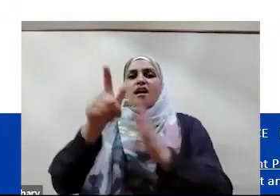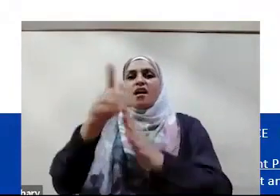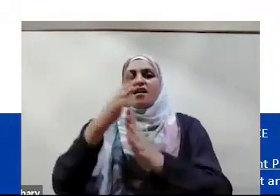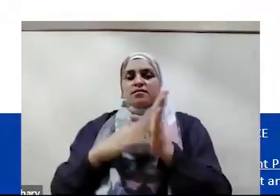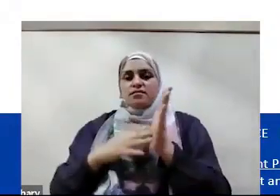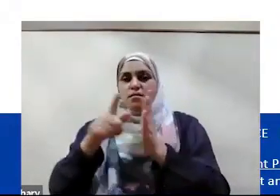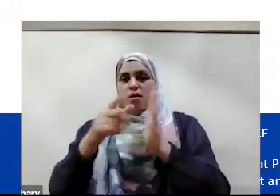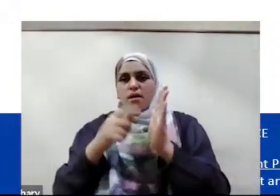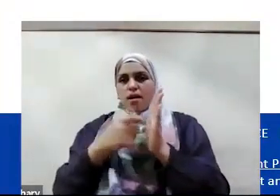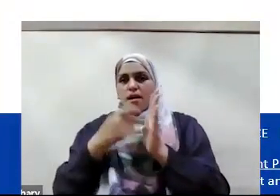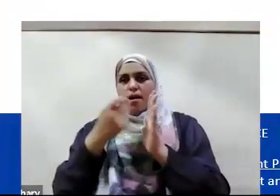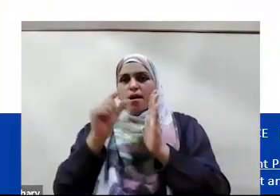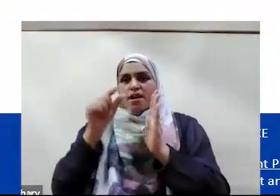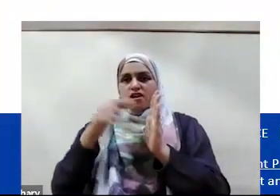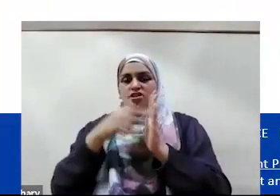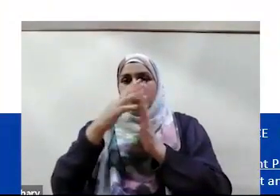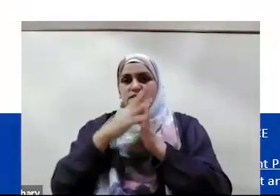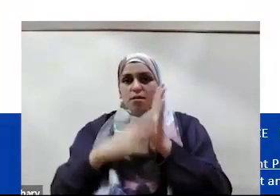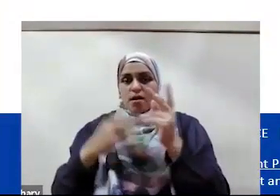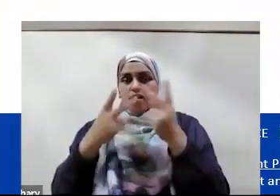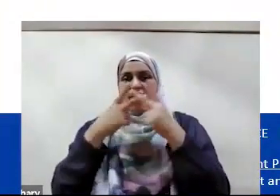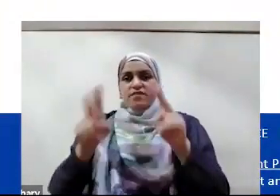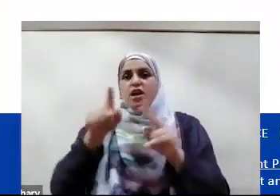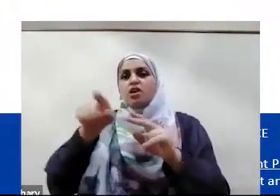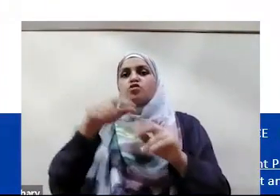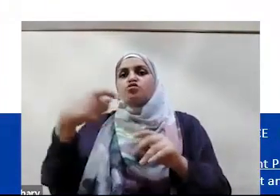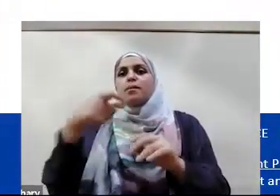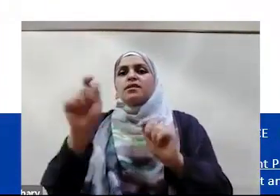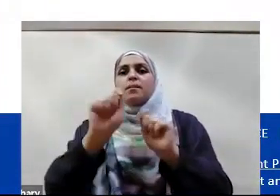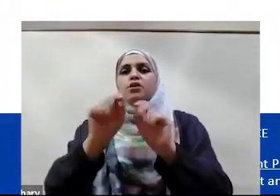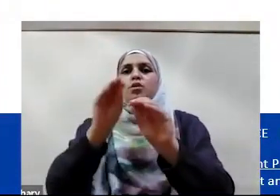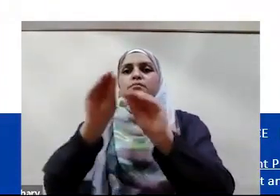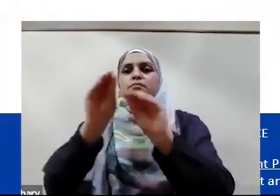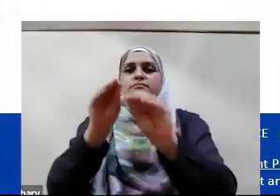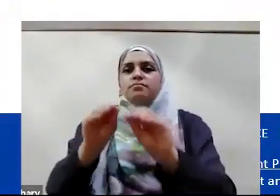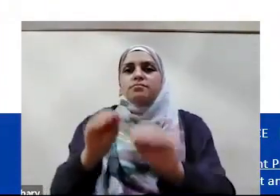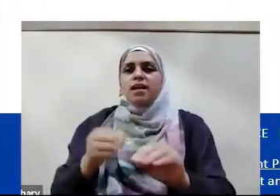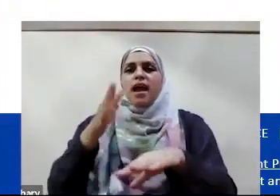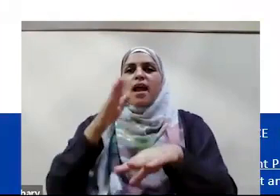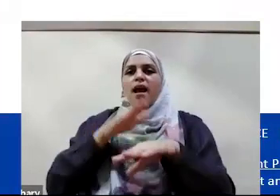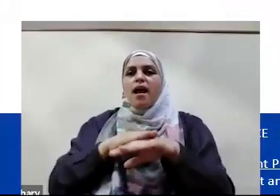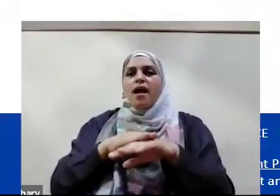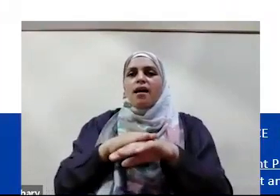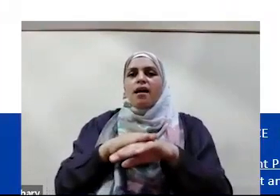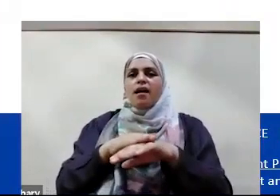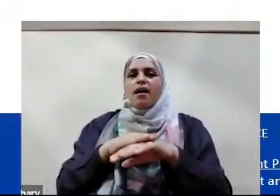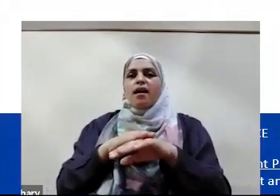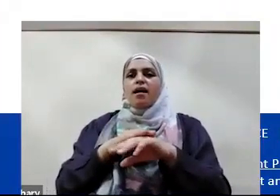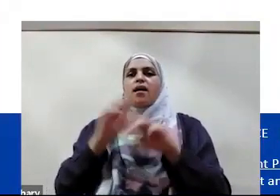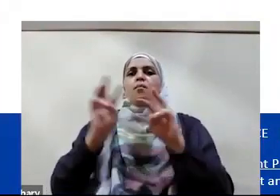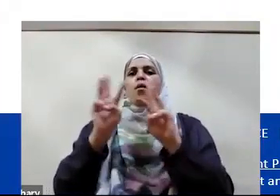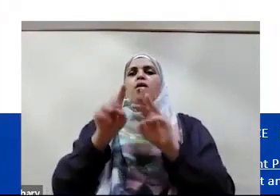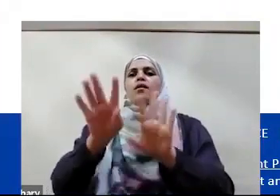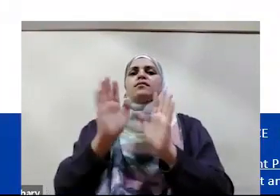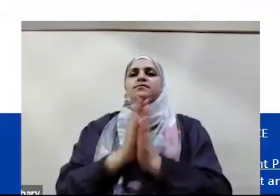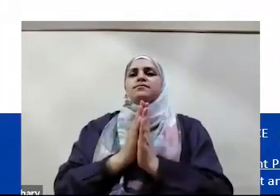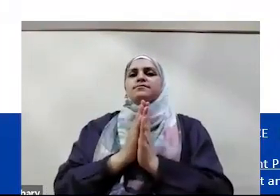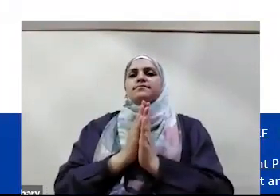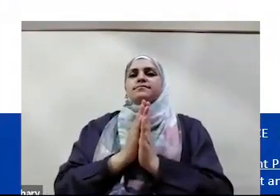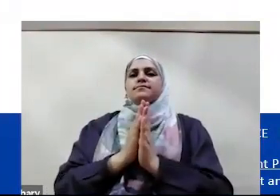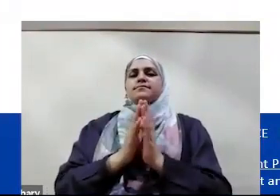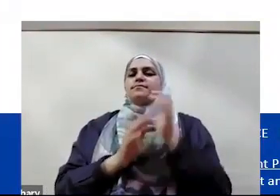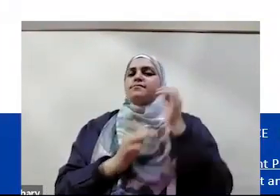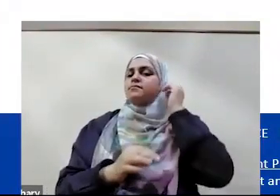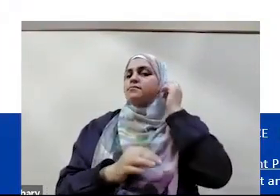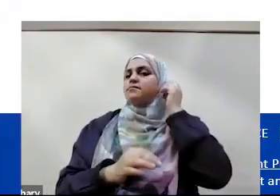من البراوزرز اللي مكتوبة على المتصفحات اللي مكتوبة على الموقع.